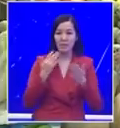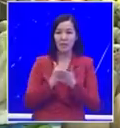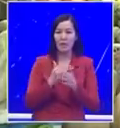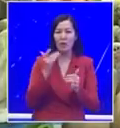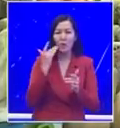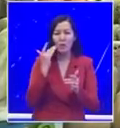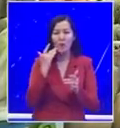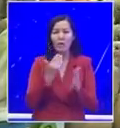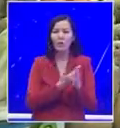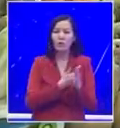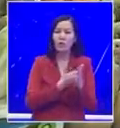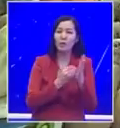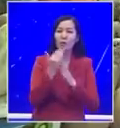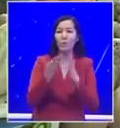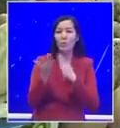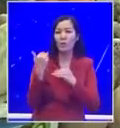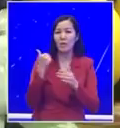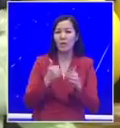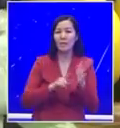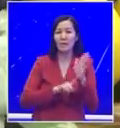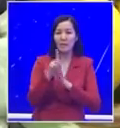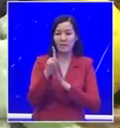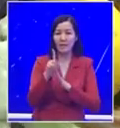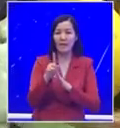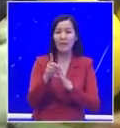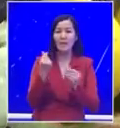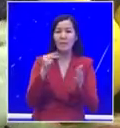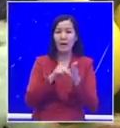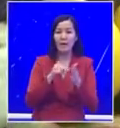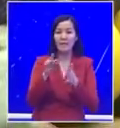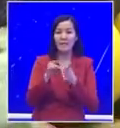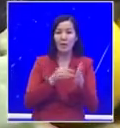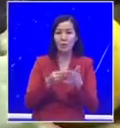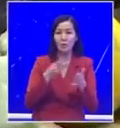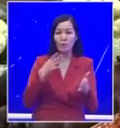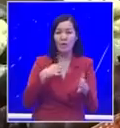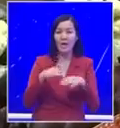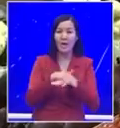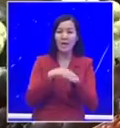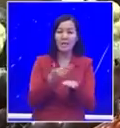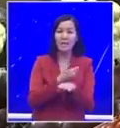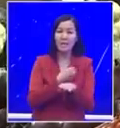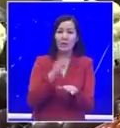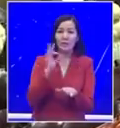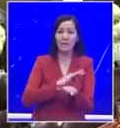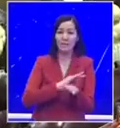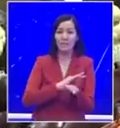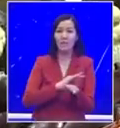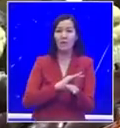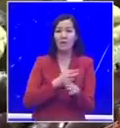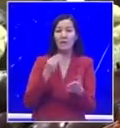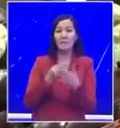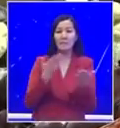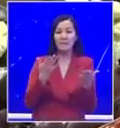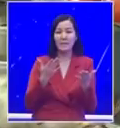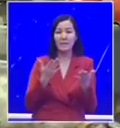ұдайы сұраныс өткен аптада басталған. Тиісінше бағада күрт өскен. Жалпы халықтың қажеттілігінен табыс табу пысықтық, ал